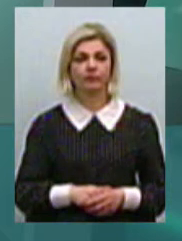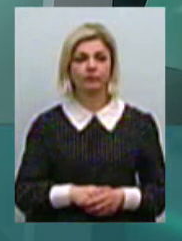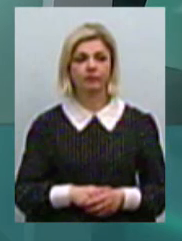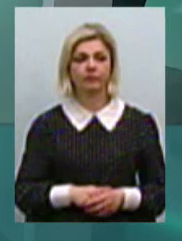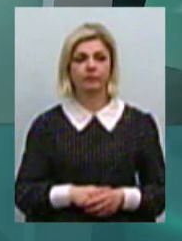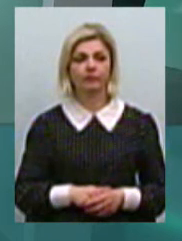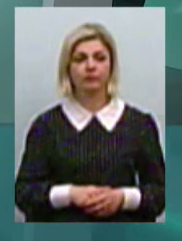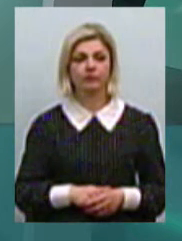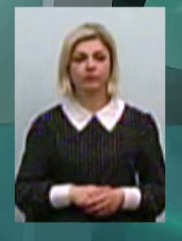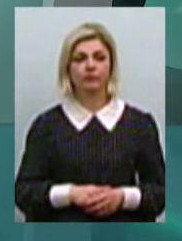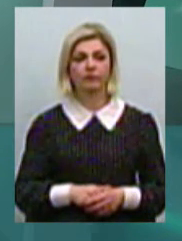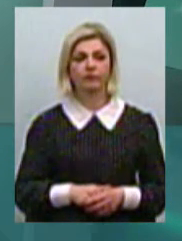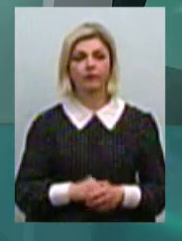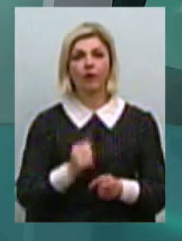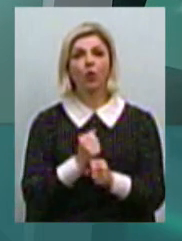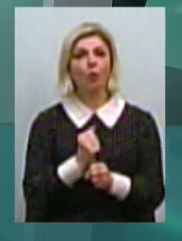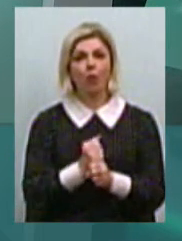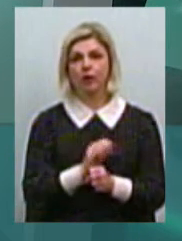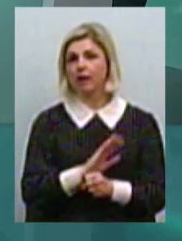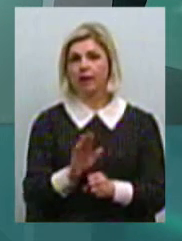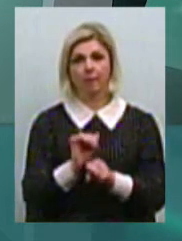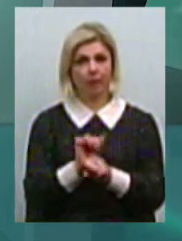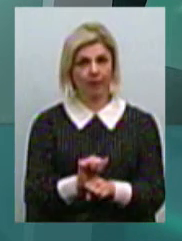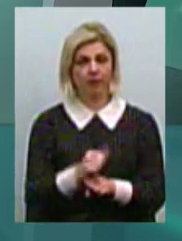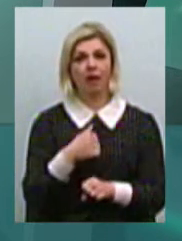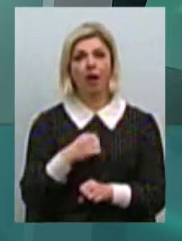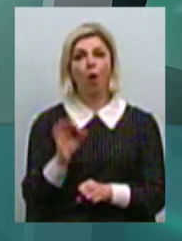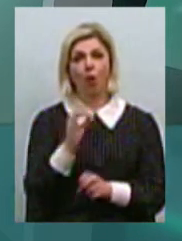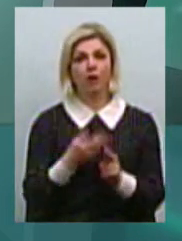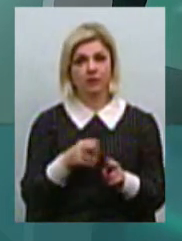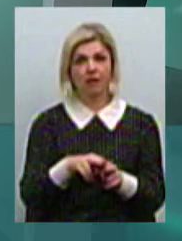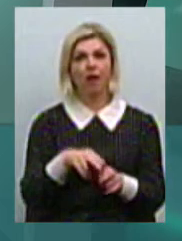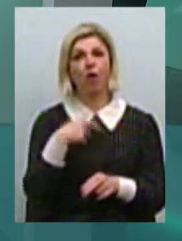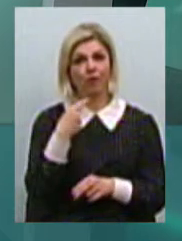І тому робота не припинялась. Я про це вже говорив, що